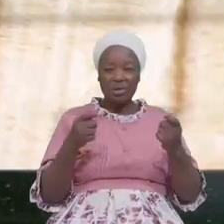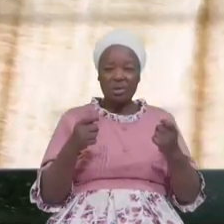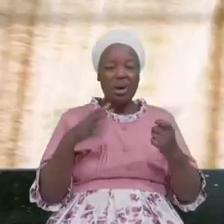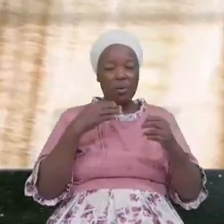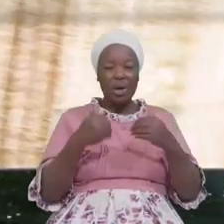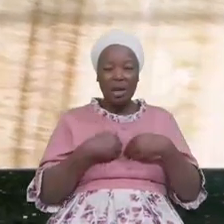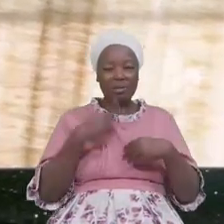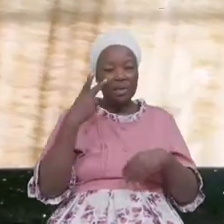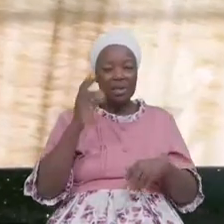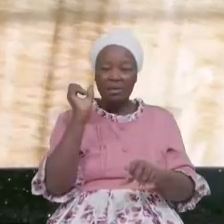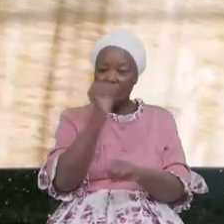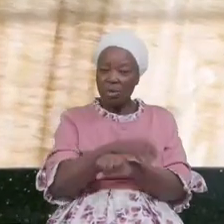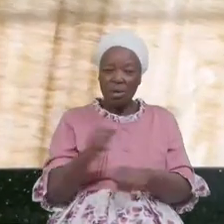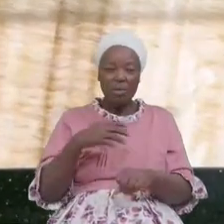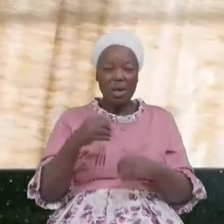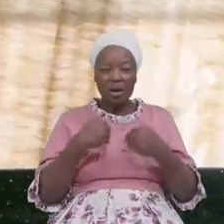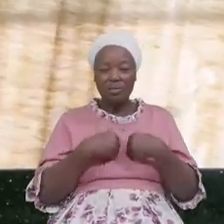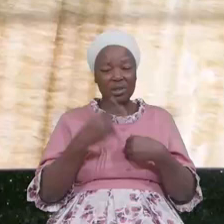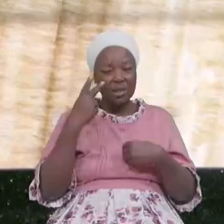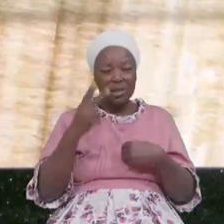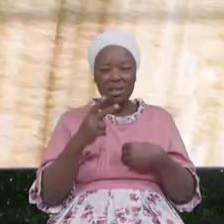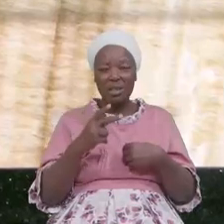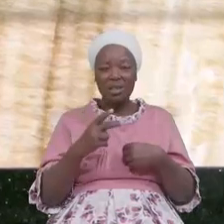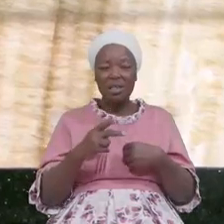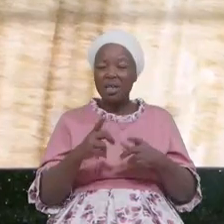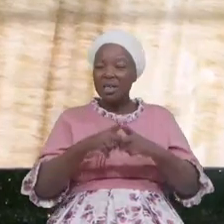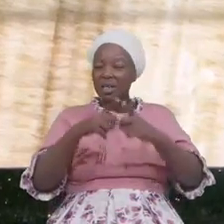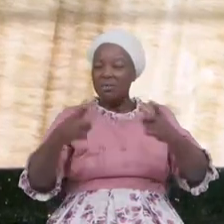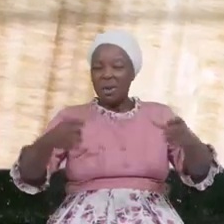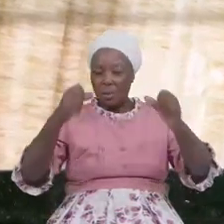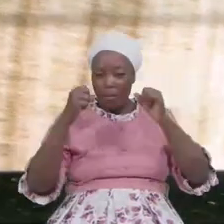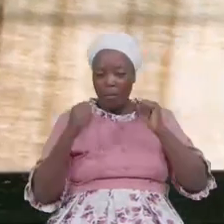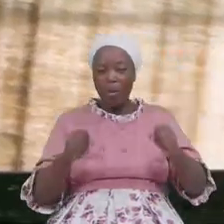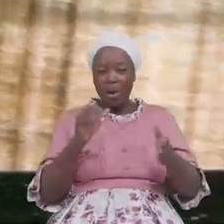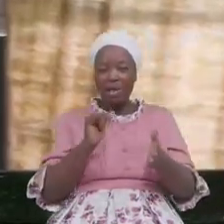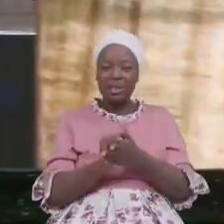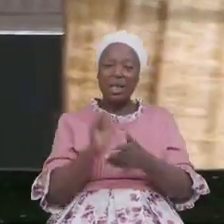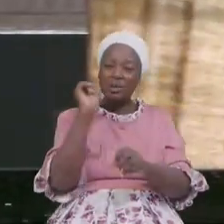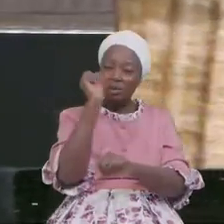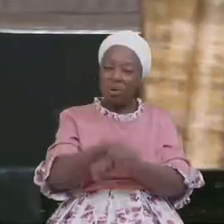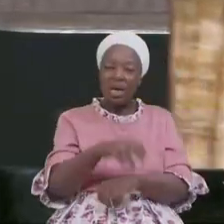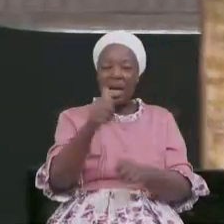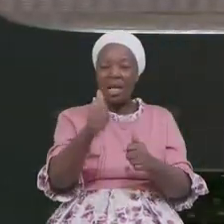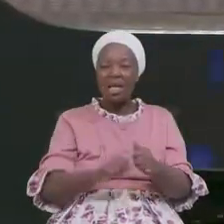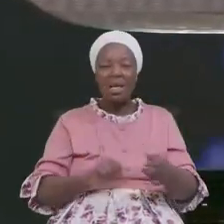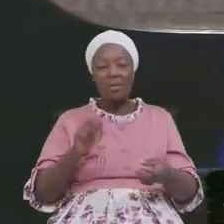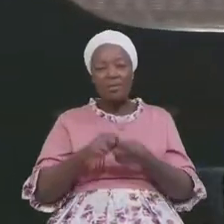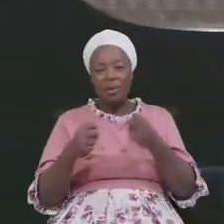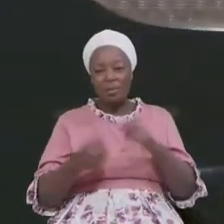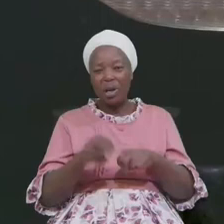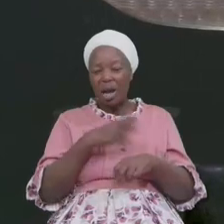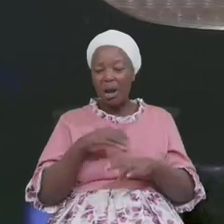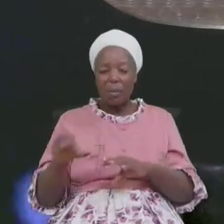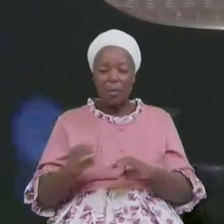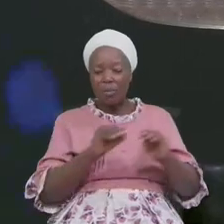Nous avons vu la puissance irrésistible qui a vaincu tout problème et a déplacé